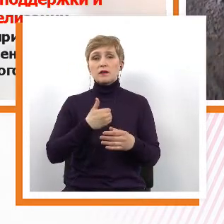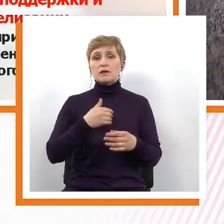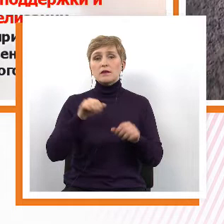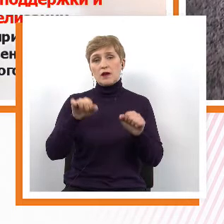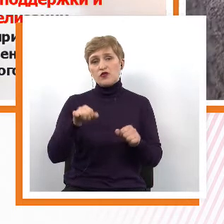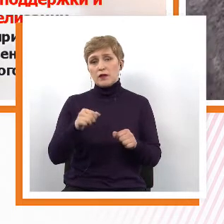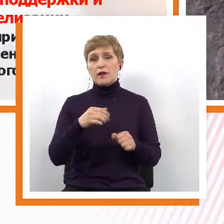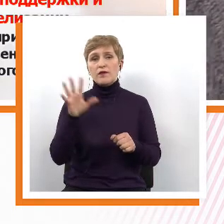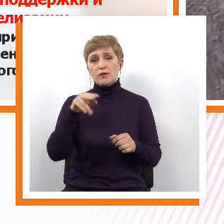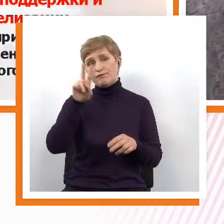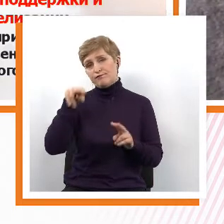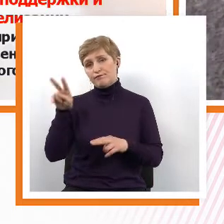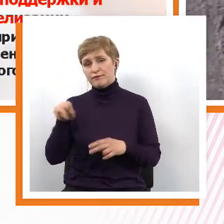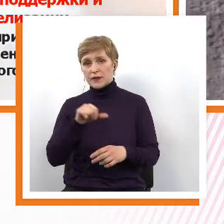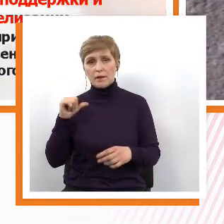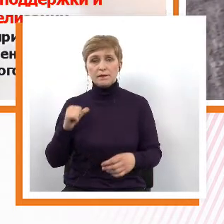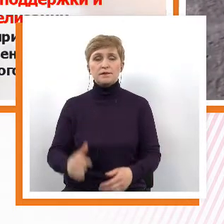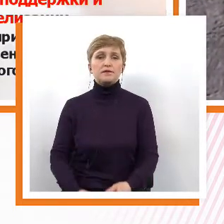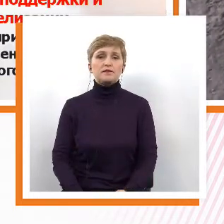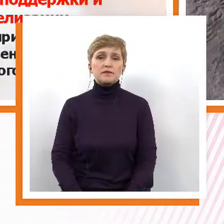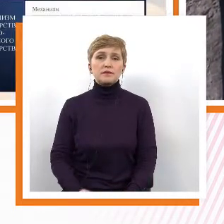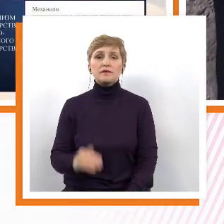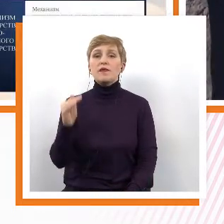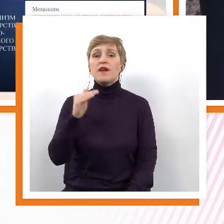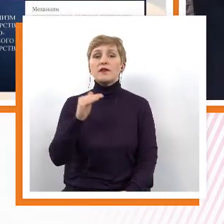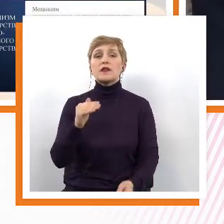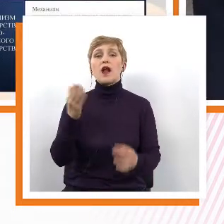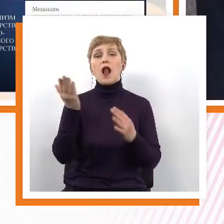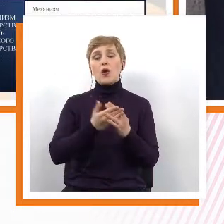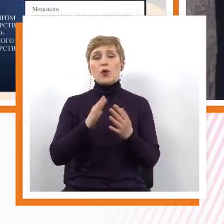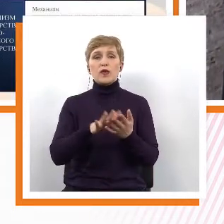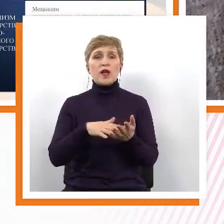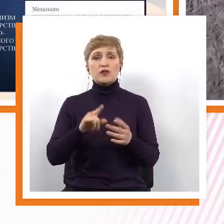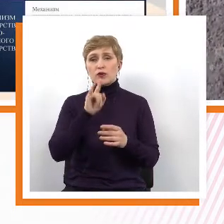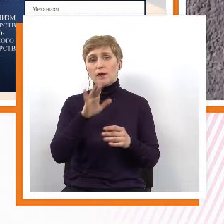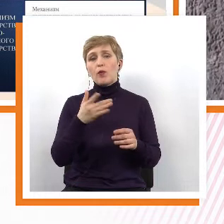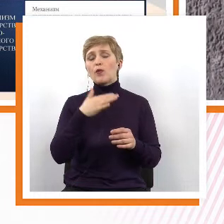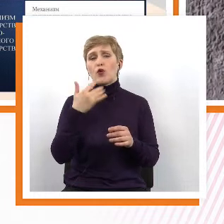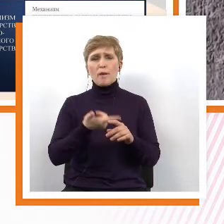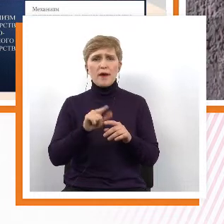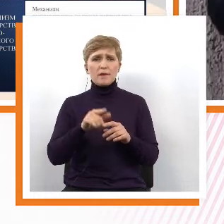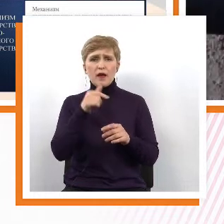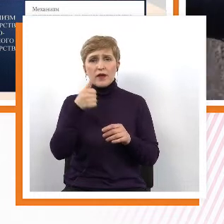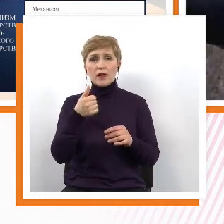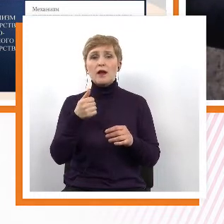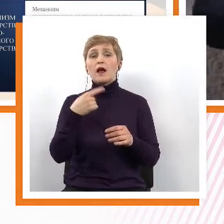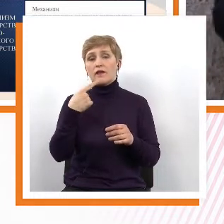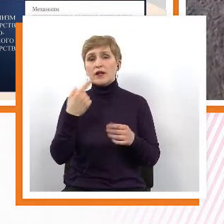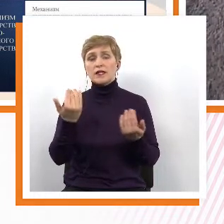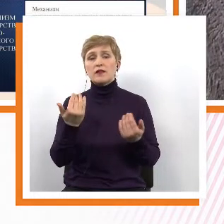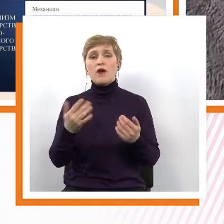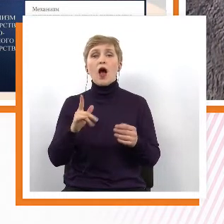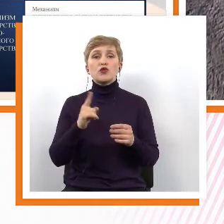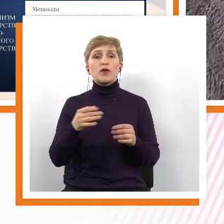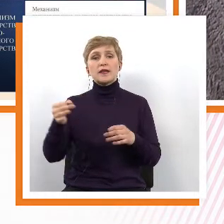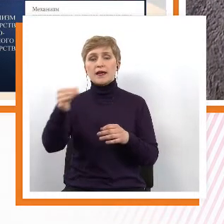скачаете, еще раз все посмотрите. Значит, вот про федеральные льготы дальше уже тоже не буду, сегодня много про это говорили. А вот что касается регионального законодательства,